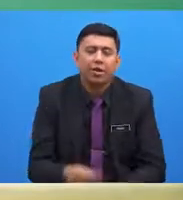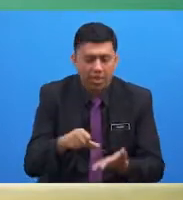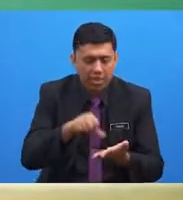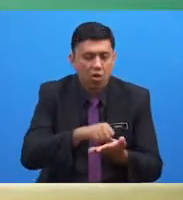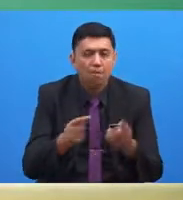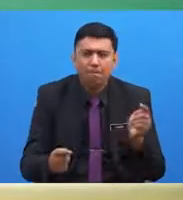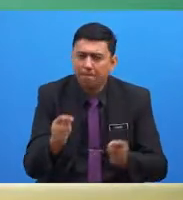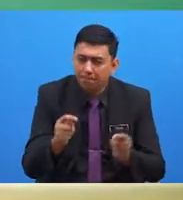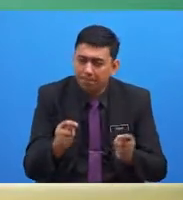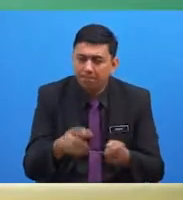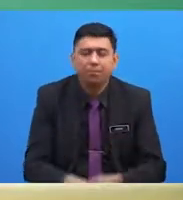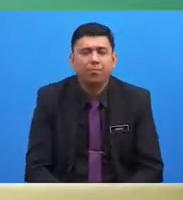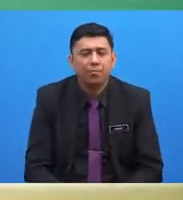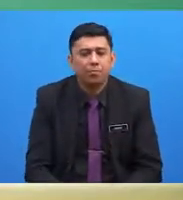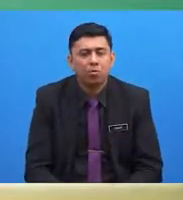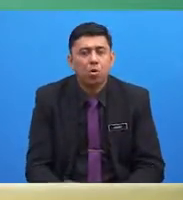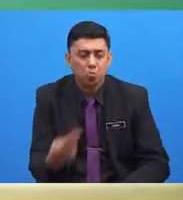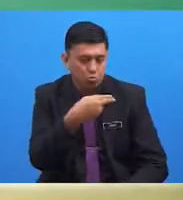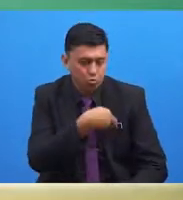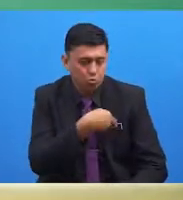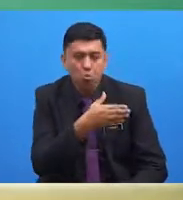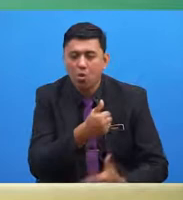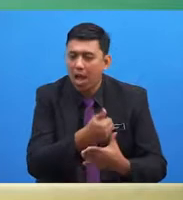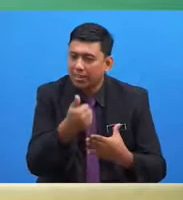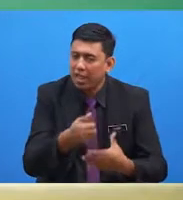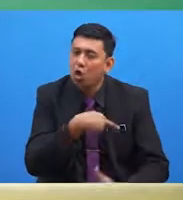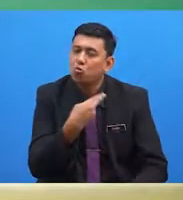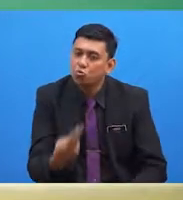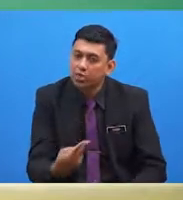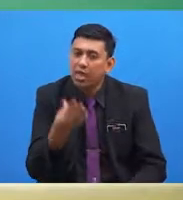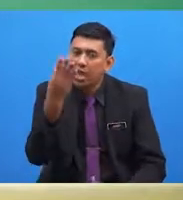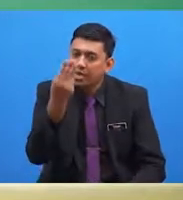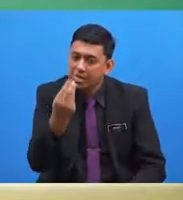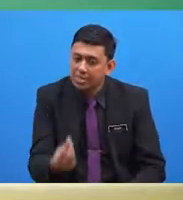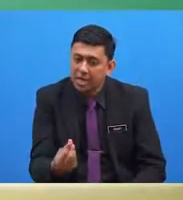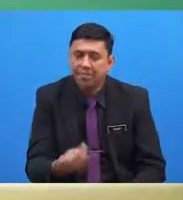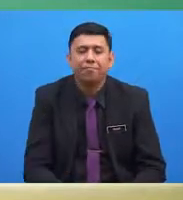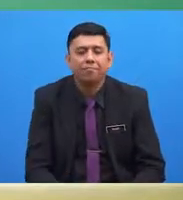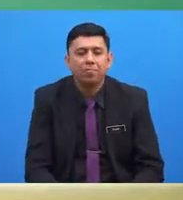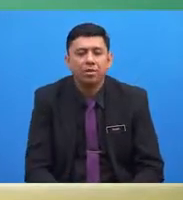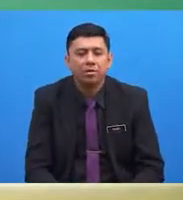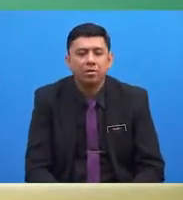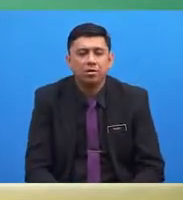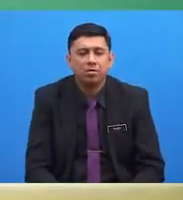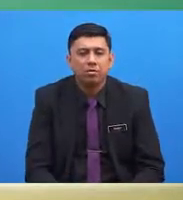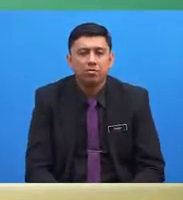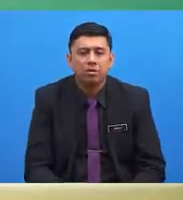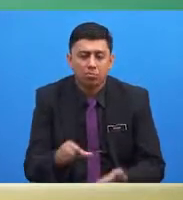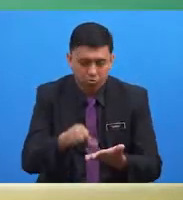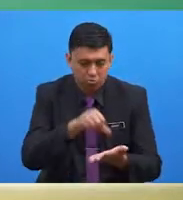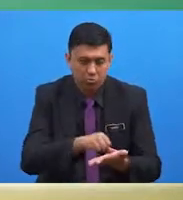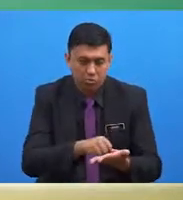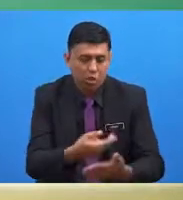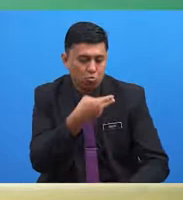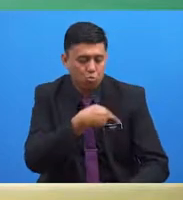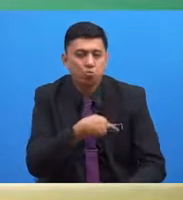perdagangan, perniagaan akan memperoleh untung atau rugi kasar. Manakala dari akaun